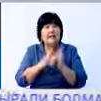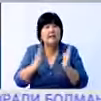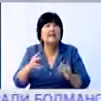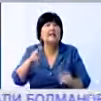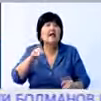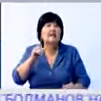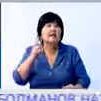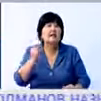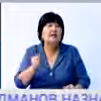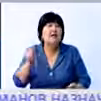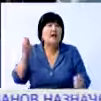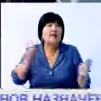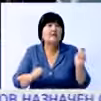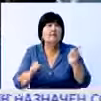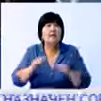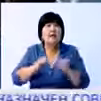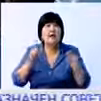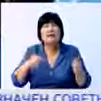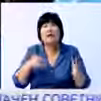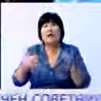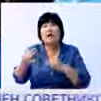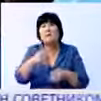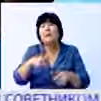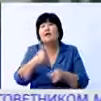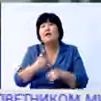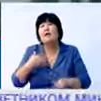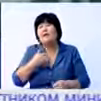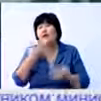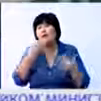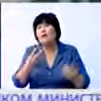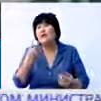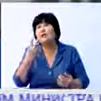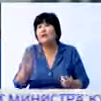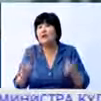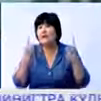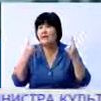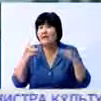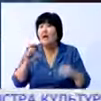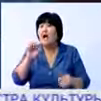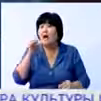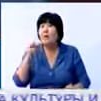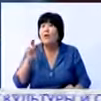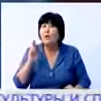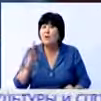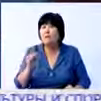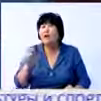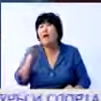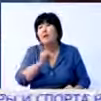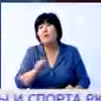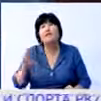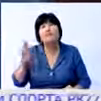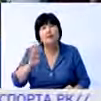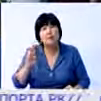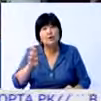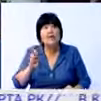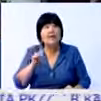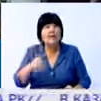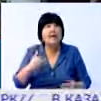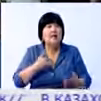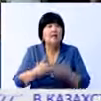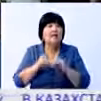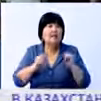латинице. Фестиваль открылся прологом беседы о самом важном для народа двух великих деятелей – Абая Кунанбаева и Ахмета Байтурсынова. За вклад